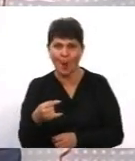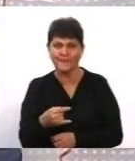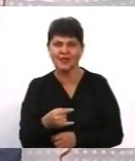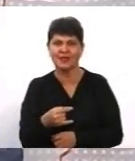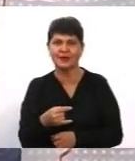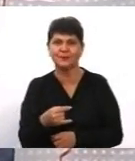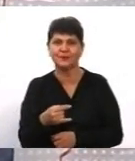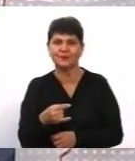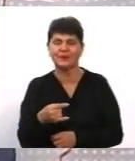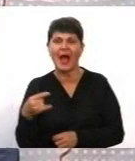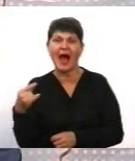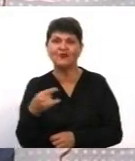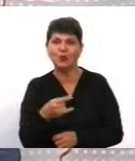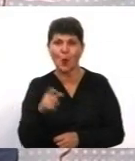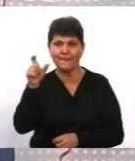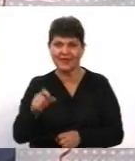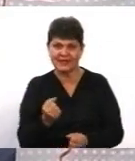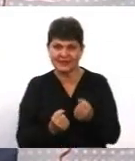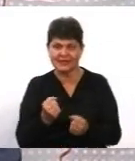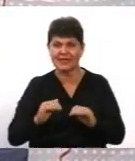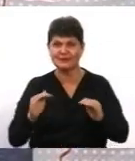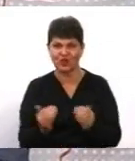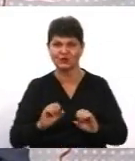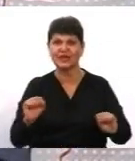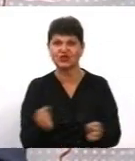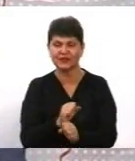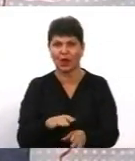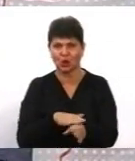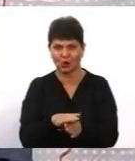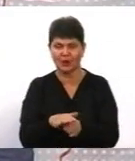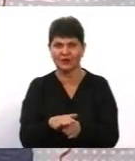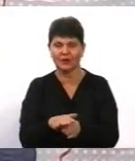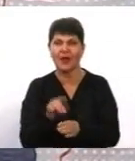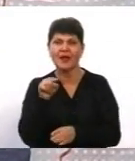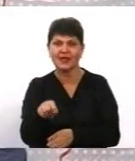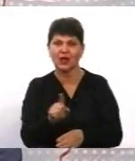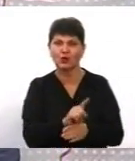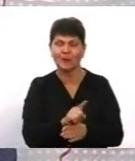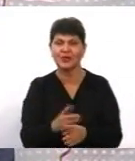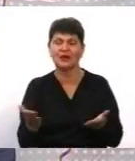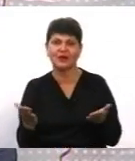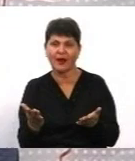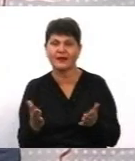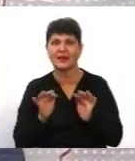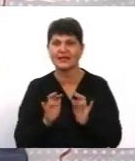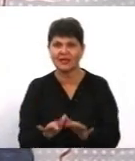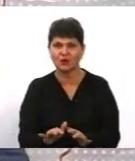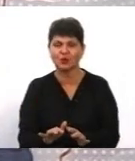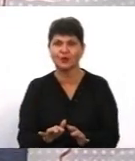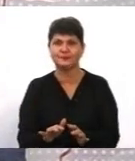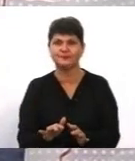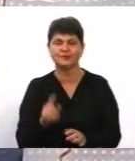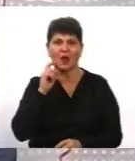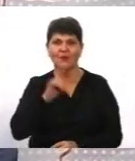верніше, автомобіліста, от зменшувати швидкість, дотримуватись тих нормативів, які діють в